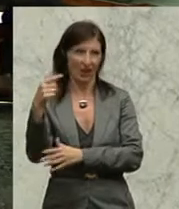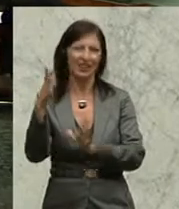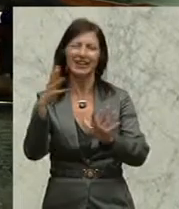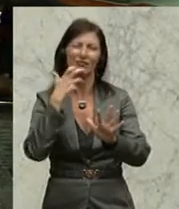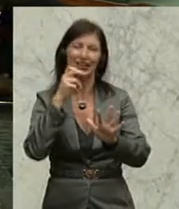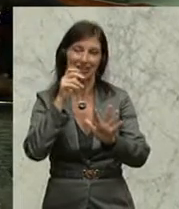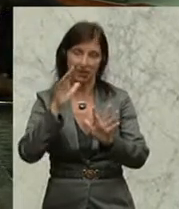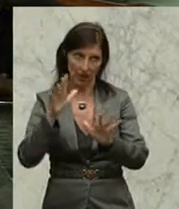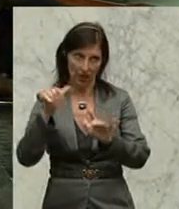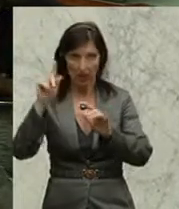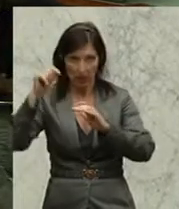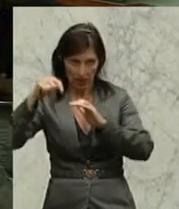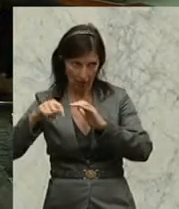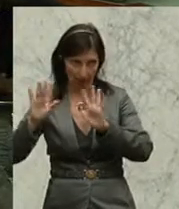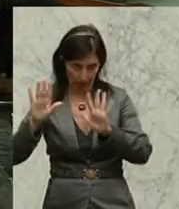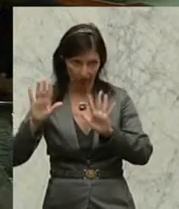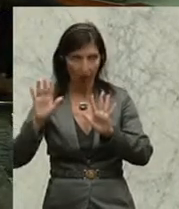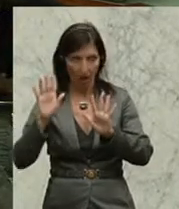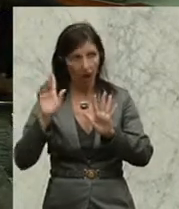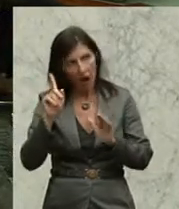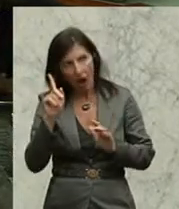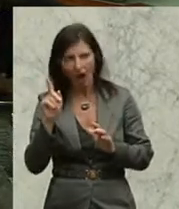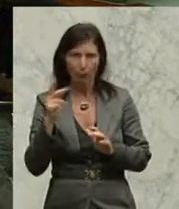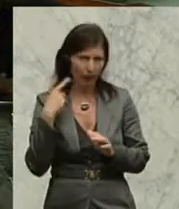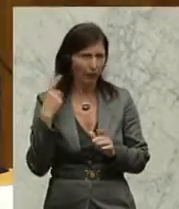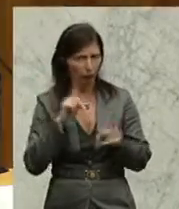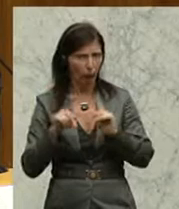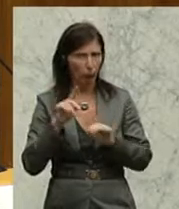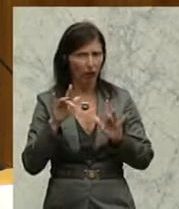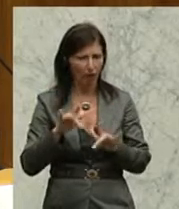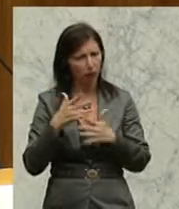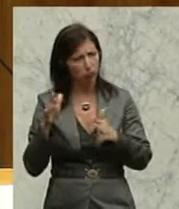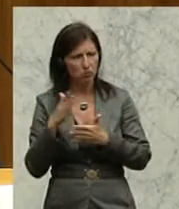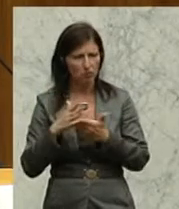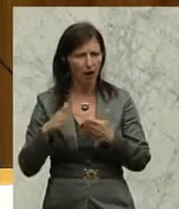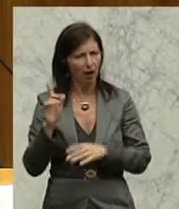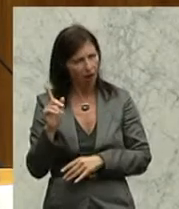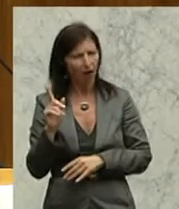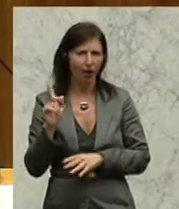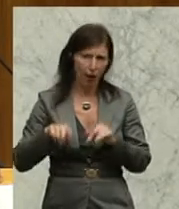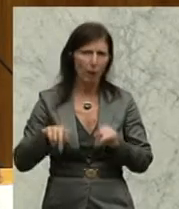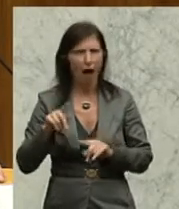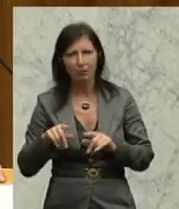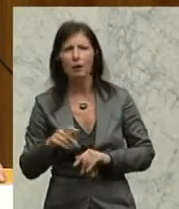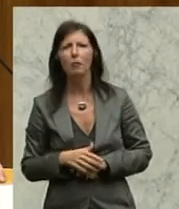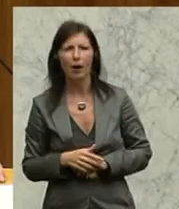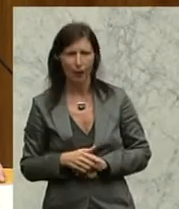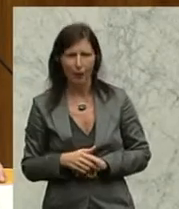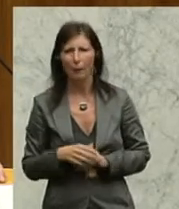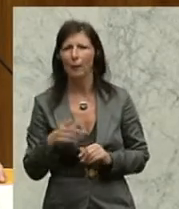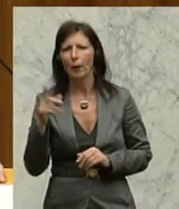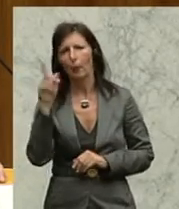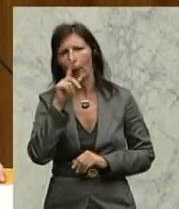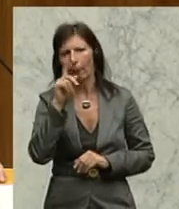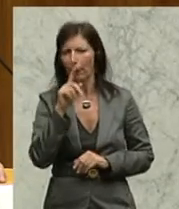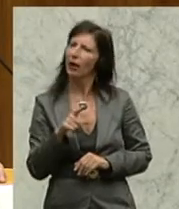es ist scheint mir schon so zu sehen in weiten bereichen dass man dann mag man auch versucht die gewerkschaften zu missbrauchen auch in